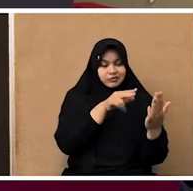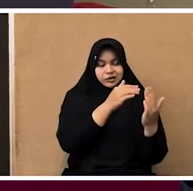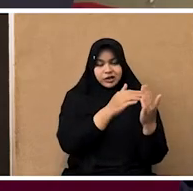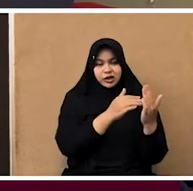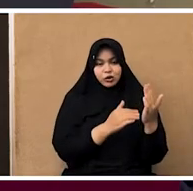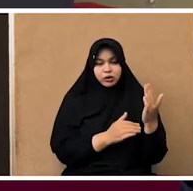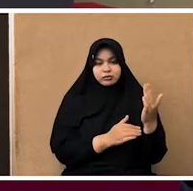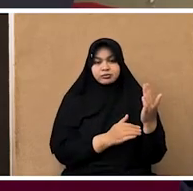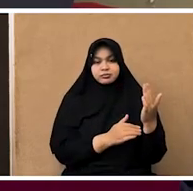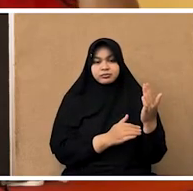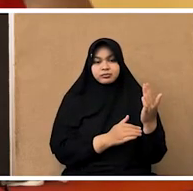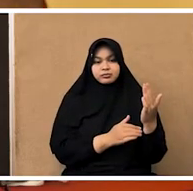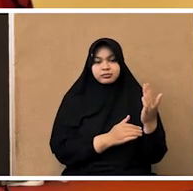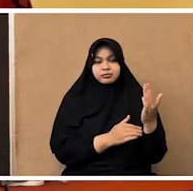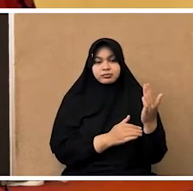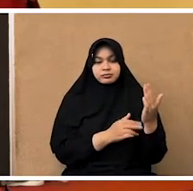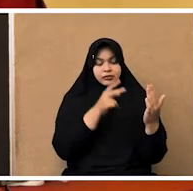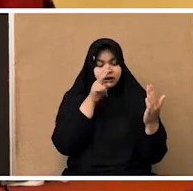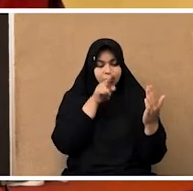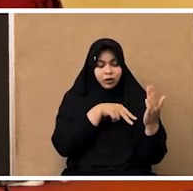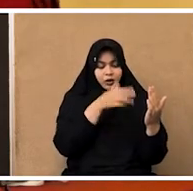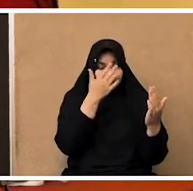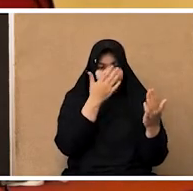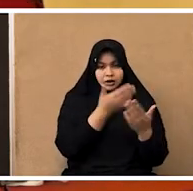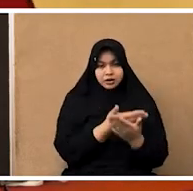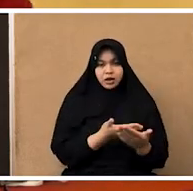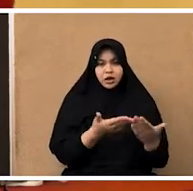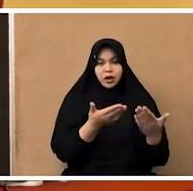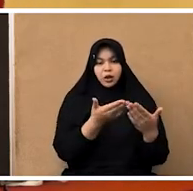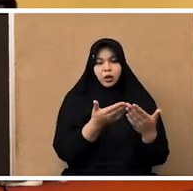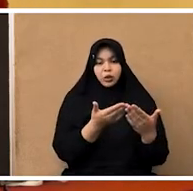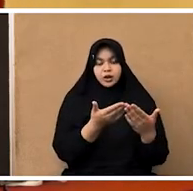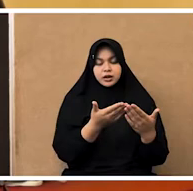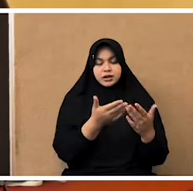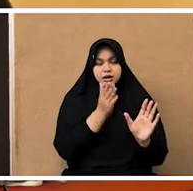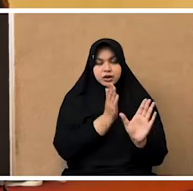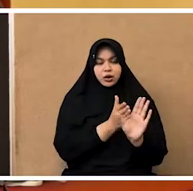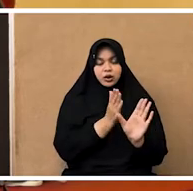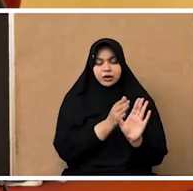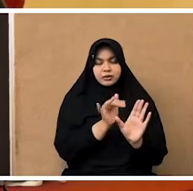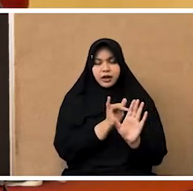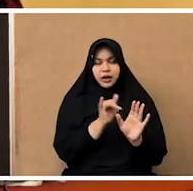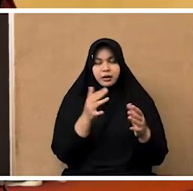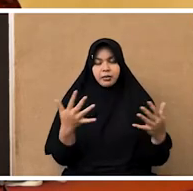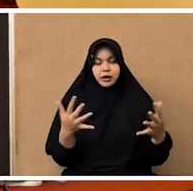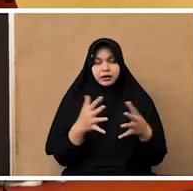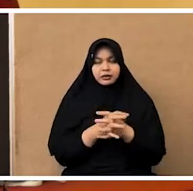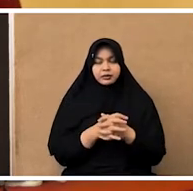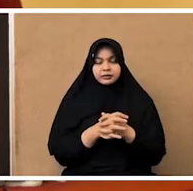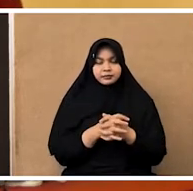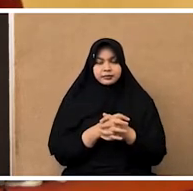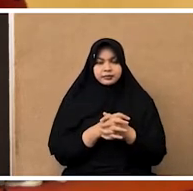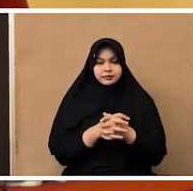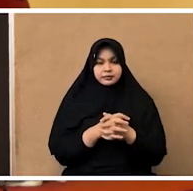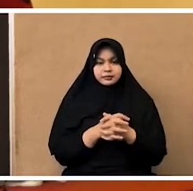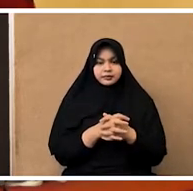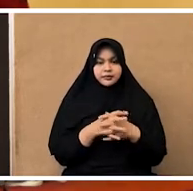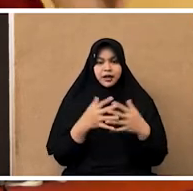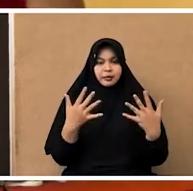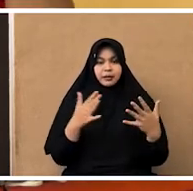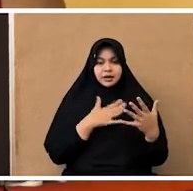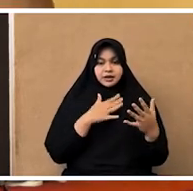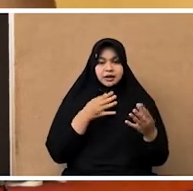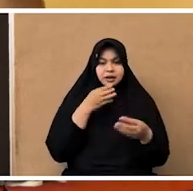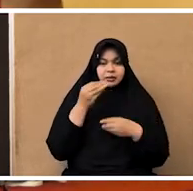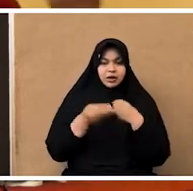dengan melihat gimana situasi secara psikologisnya gitu ya apa yang